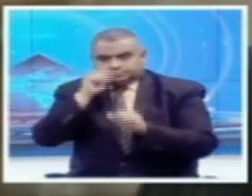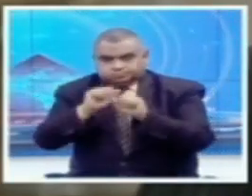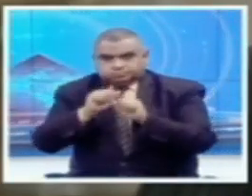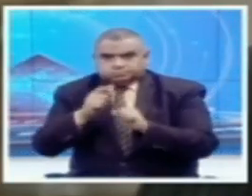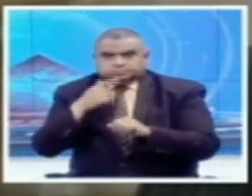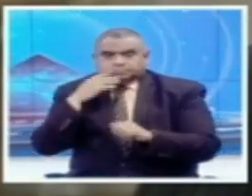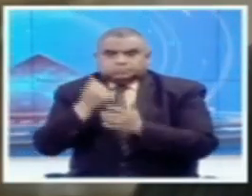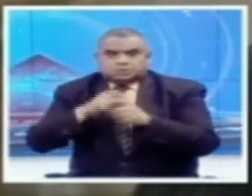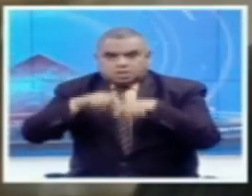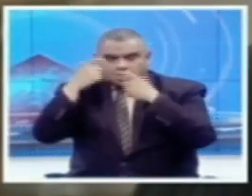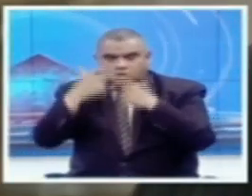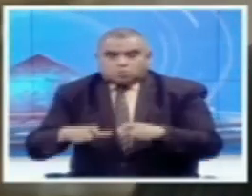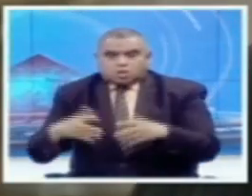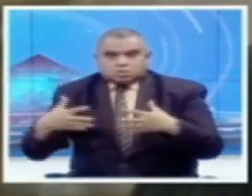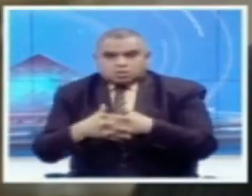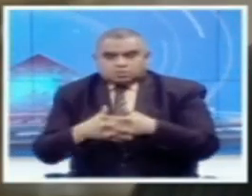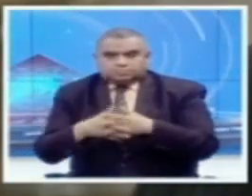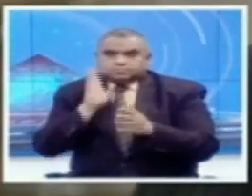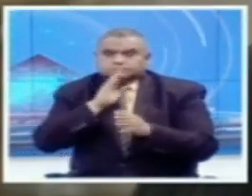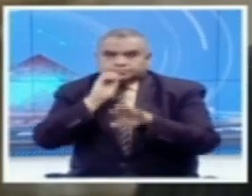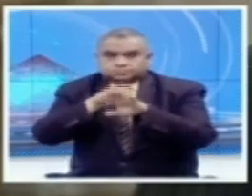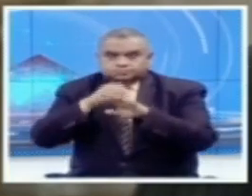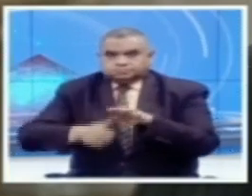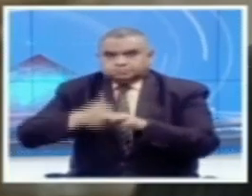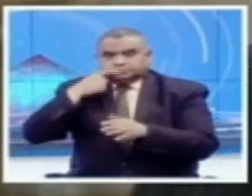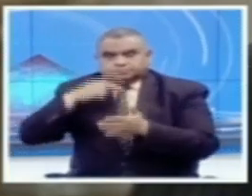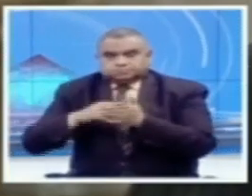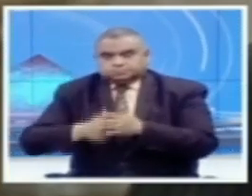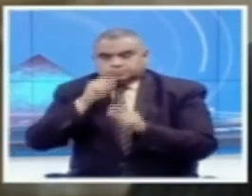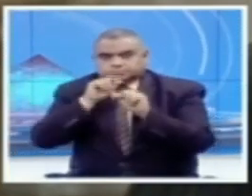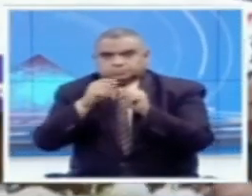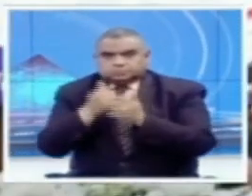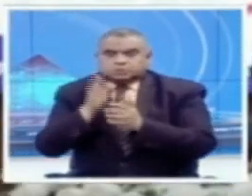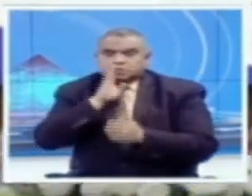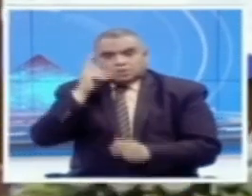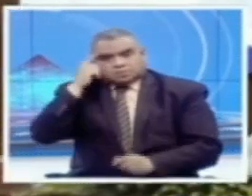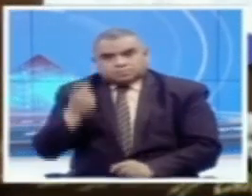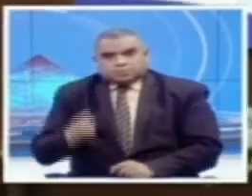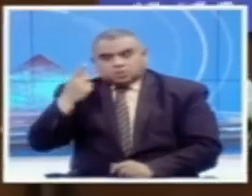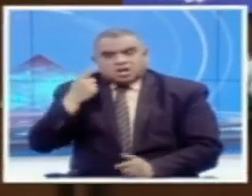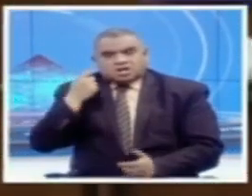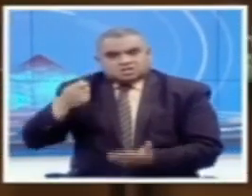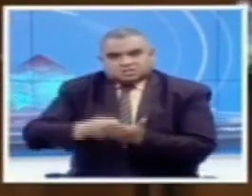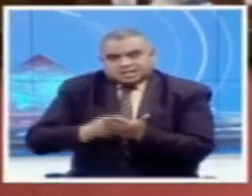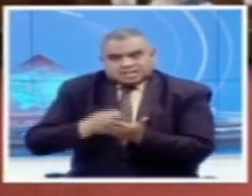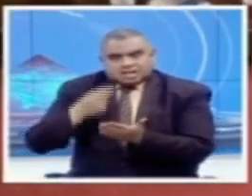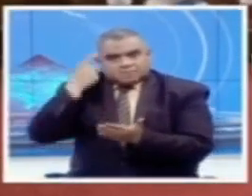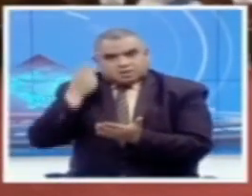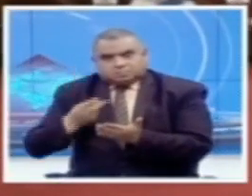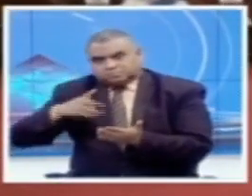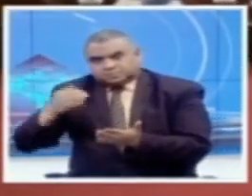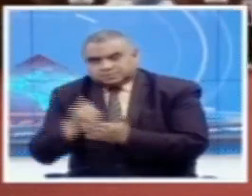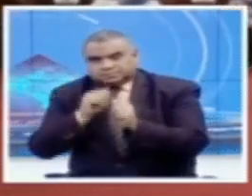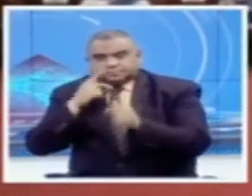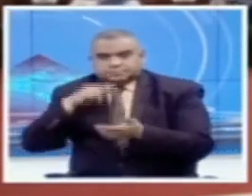الاصطفاف الوطني بين أرباب القلم وأرباب الكلمة من الكتاب والصحفيين في دورهم المهم والرفيع